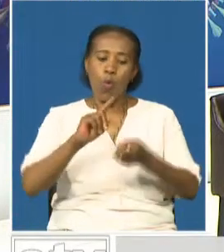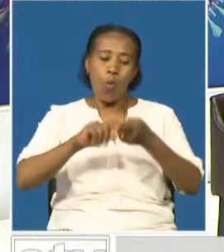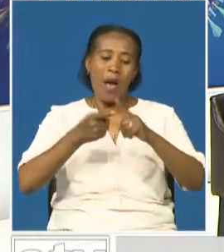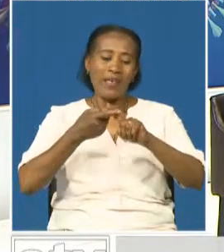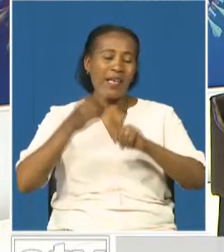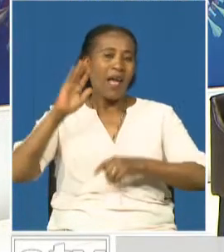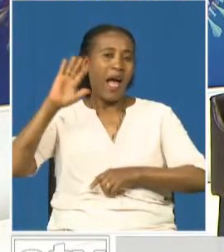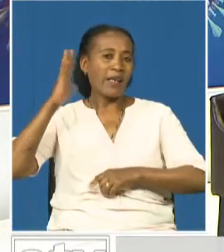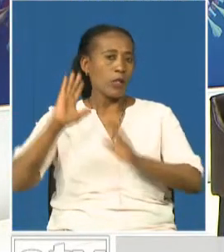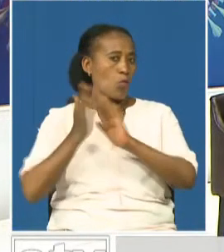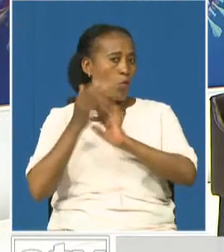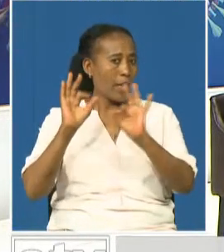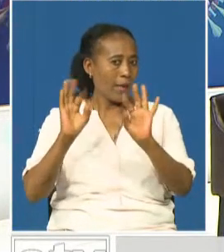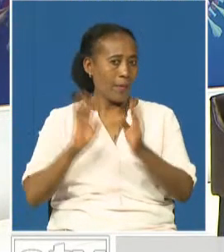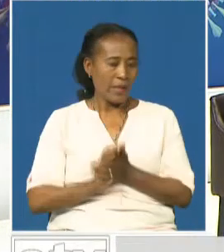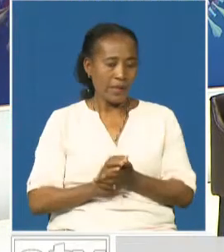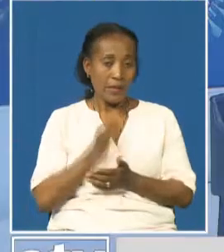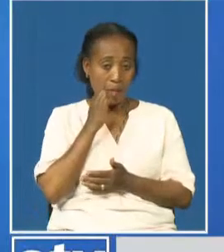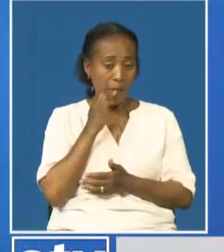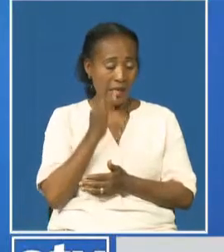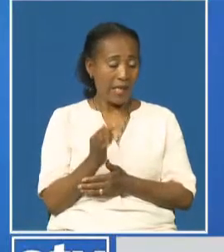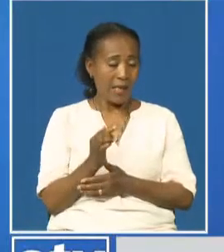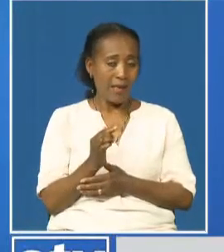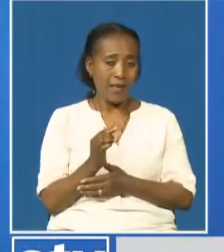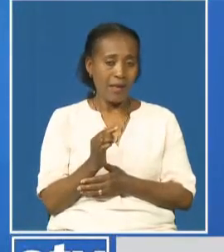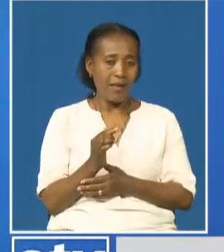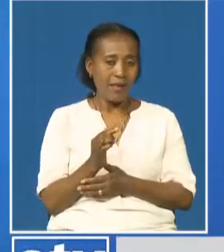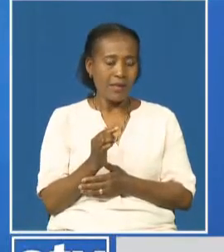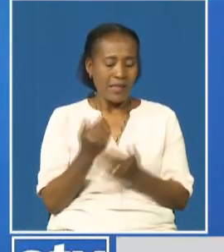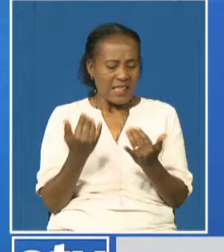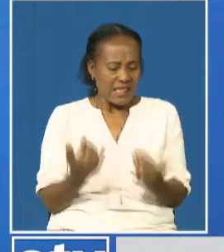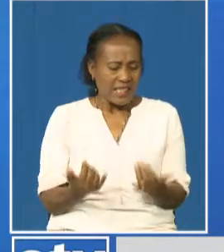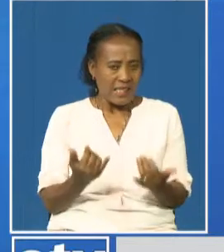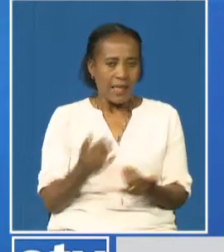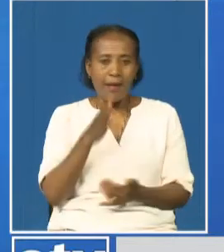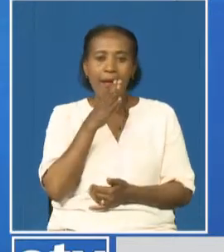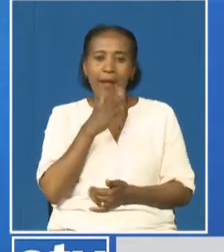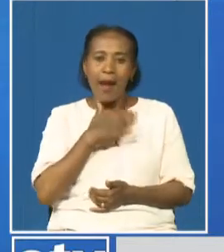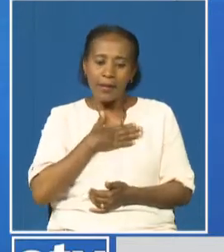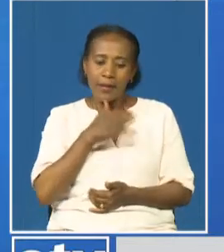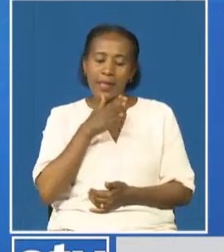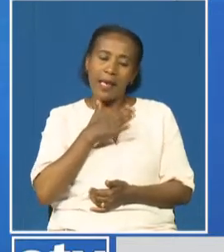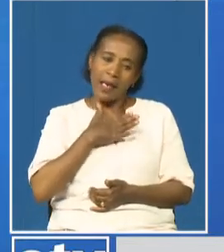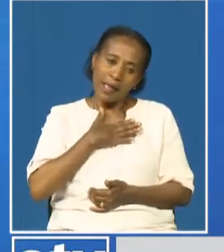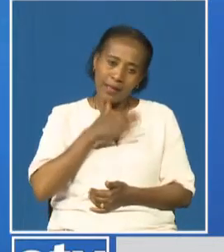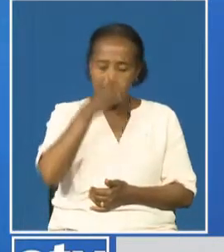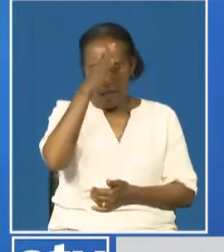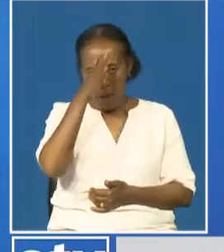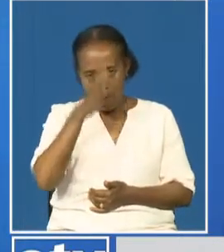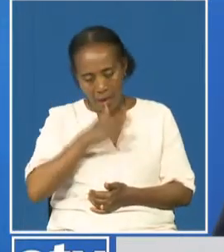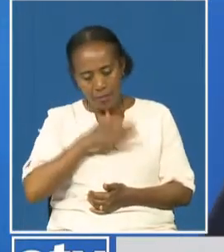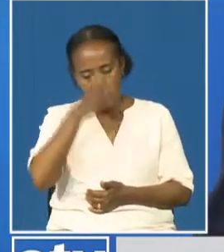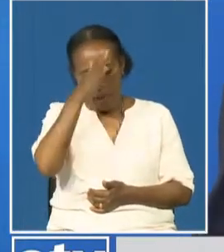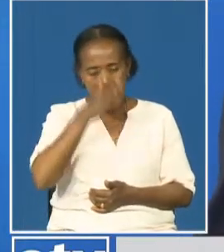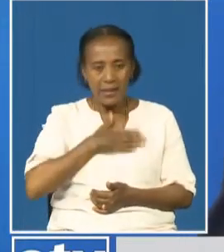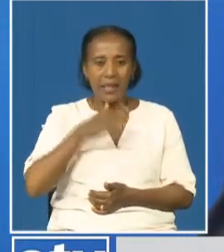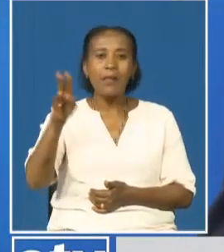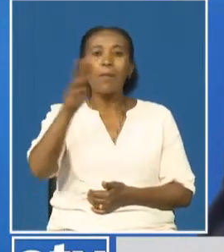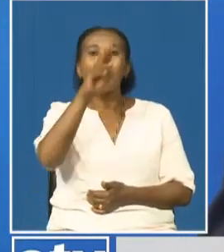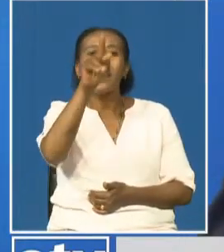በጓደኛ አይነት መሆን የለበትም የሚል ስቲል እናትም የእናትነትን አባትም የአባትነትን